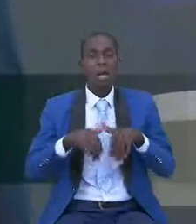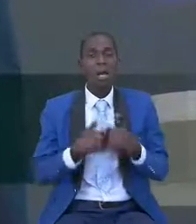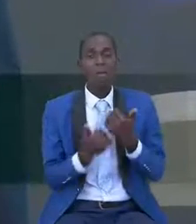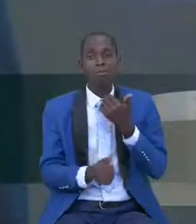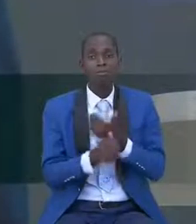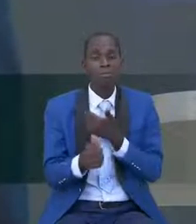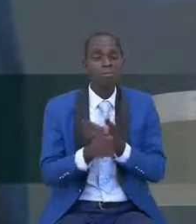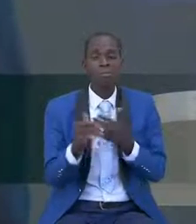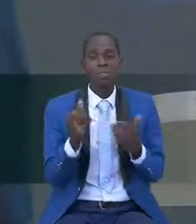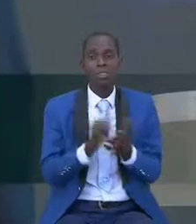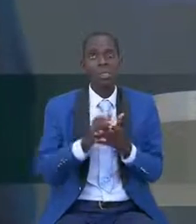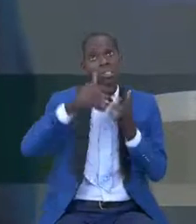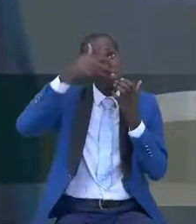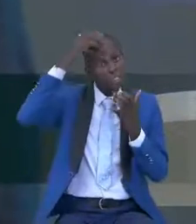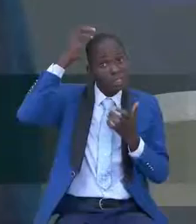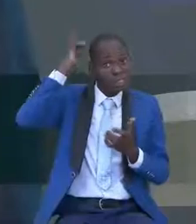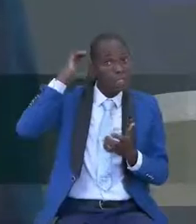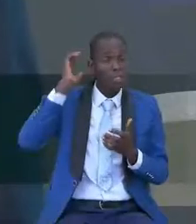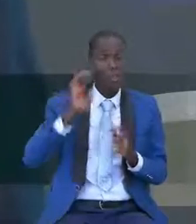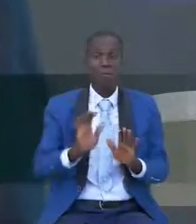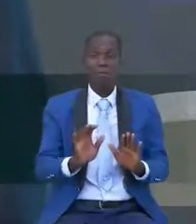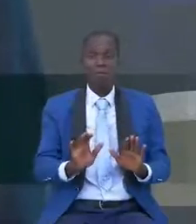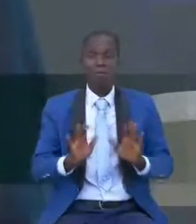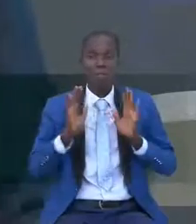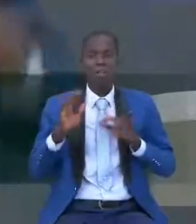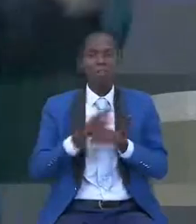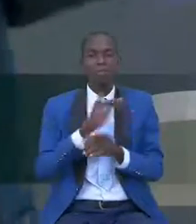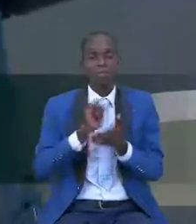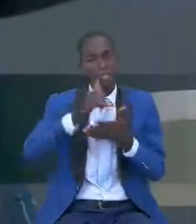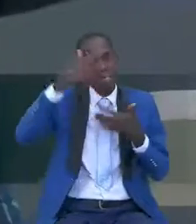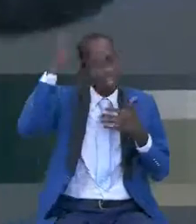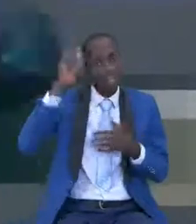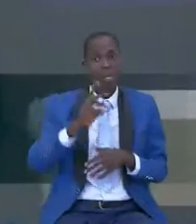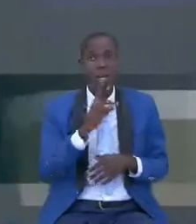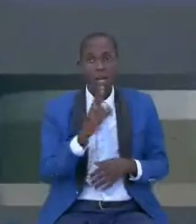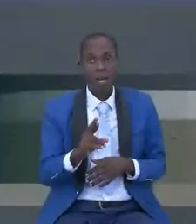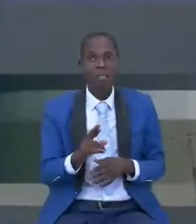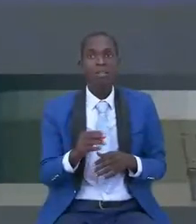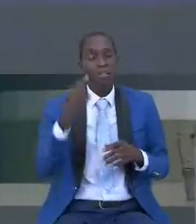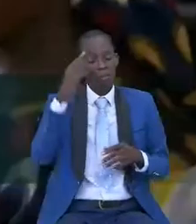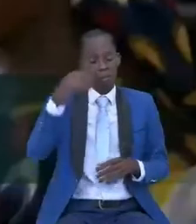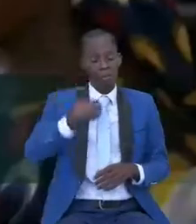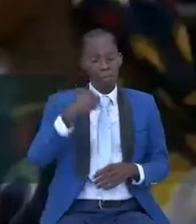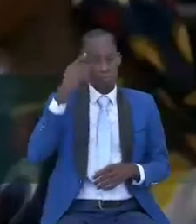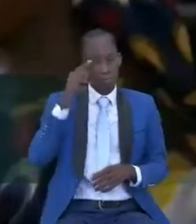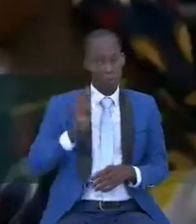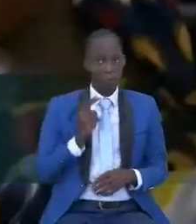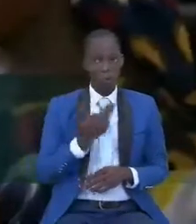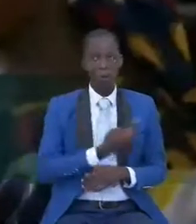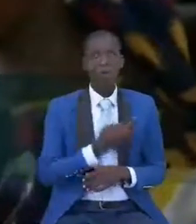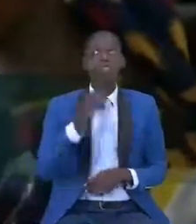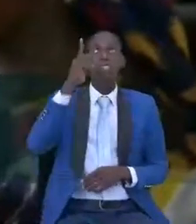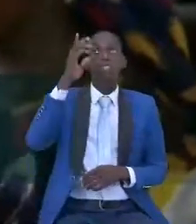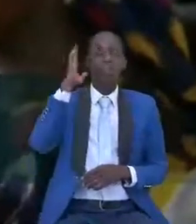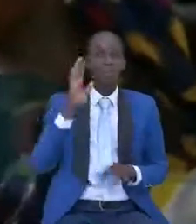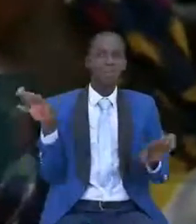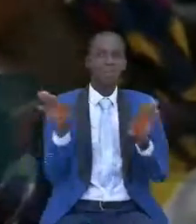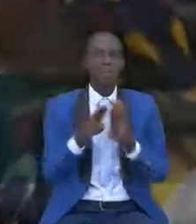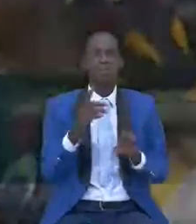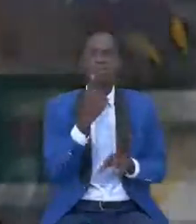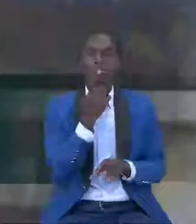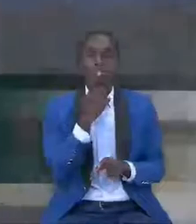peuvent être féroces pour toi, pour moi, pour nous, il fermera la gueule des lions.